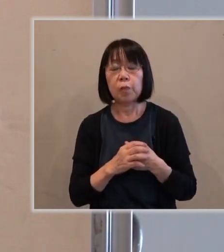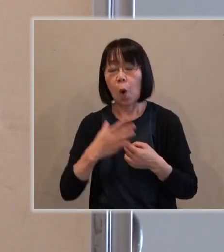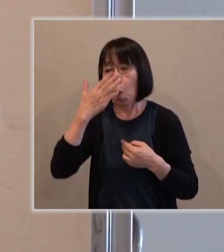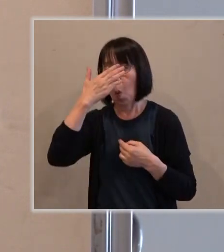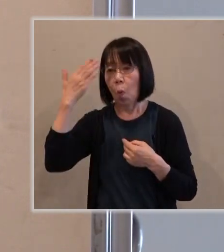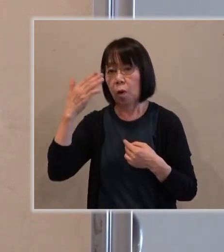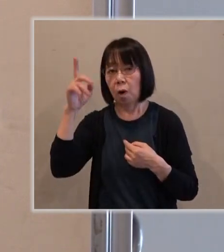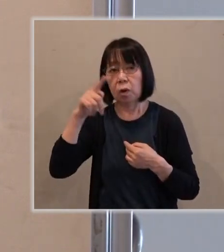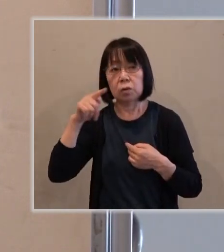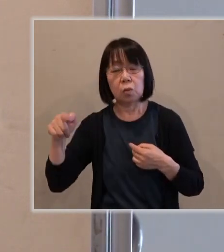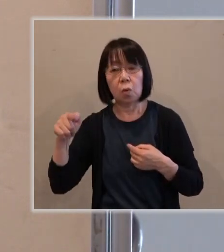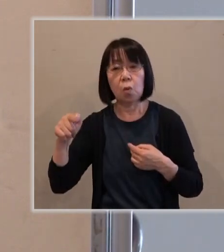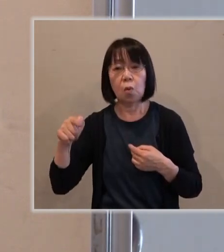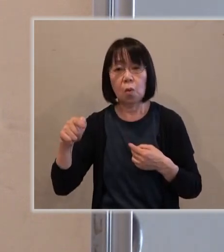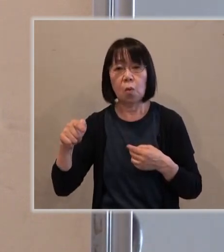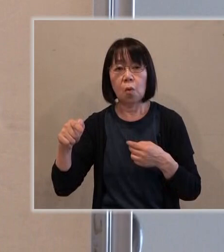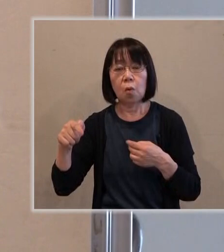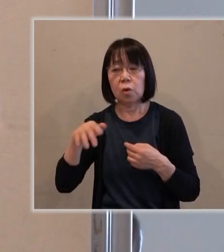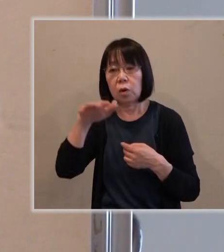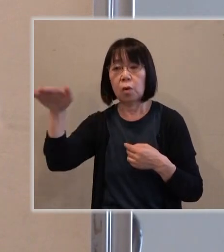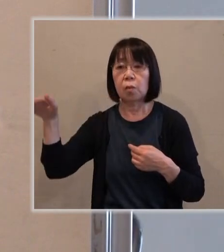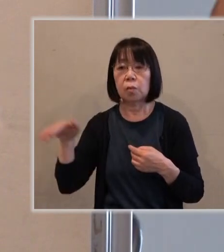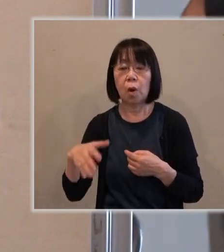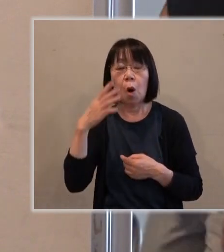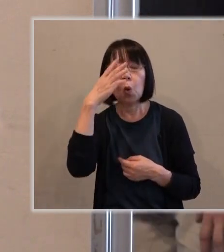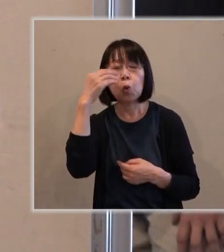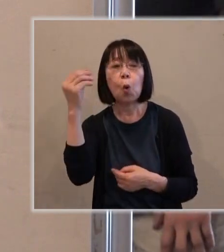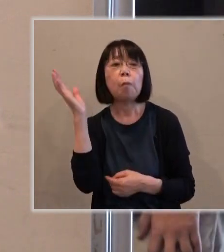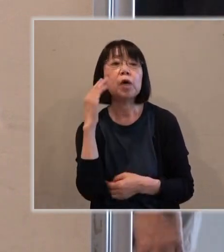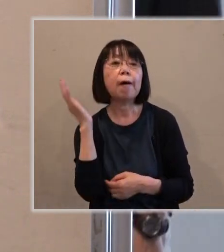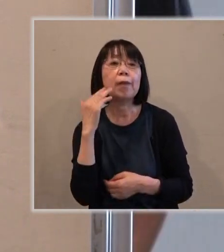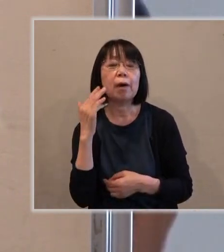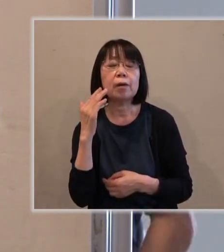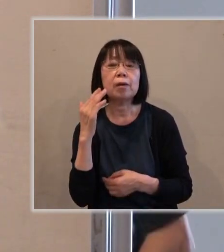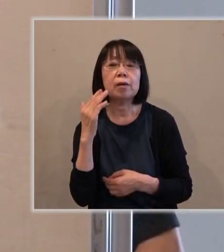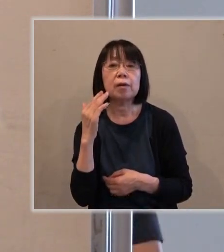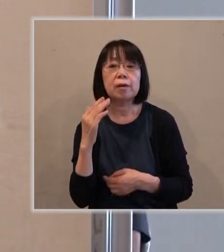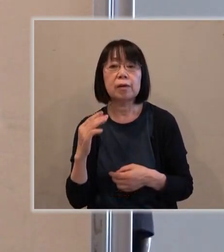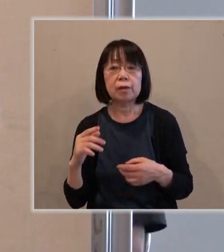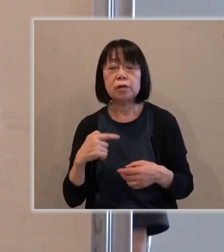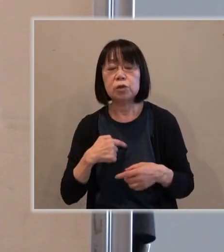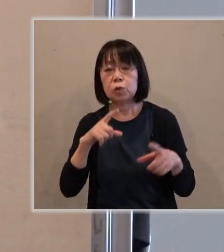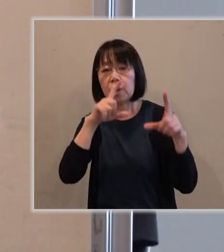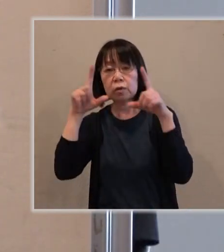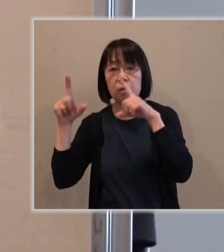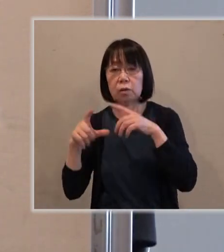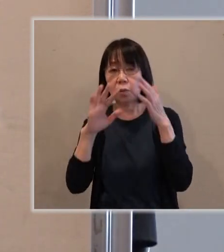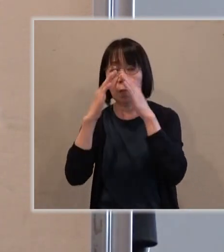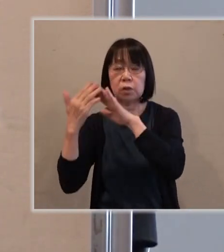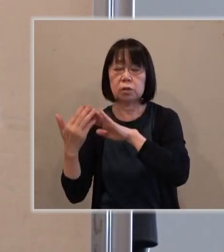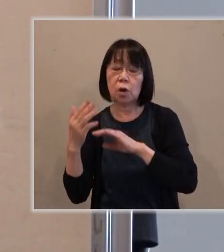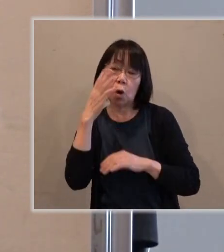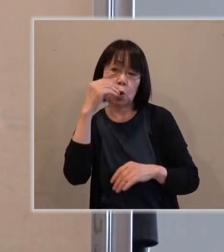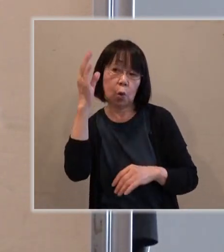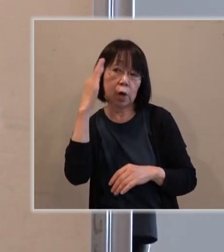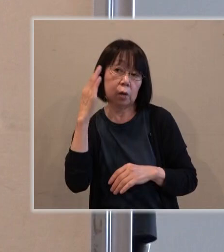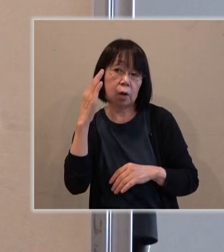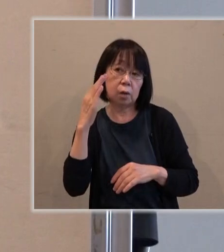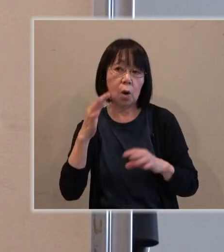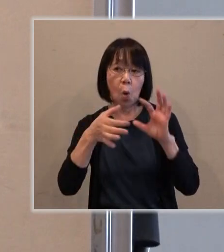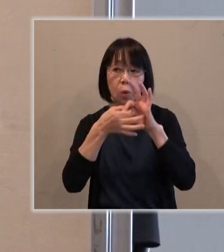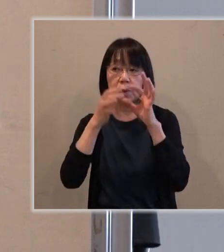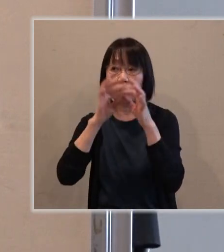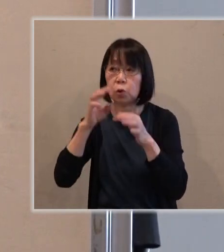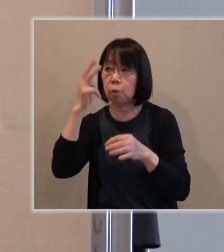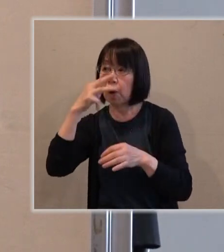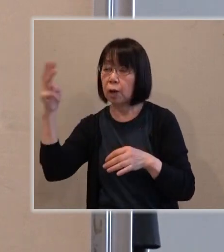者に関しては多分興味がないんですよね。住んでる街にあまり興味がない、オリンピック・パラリンピックに対してあまり興味が